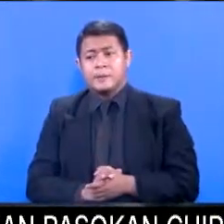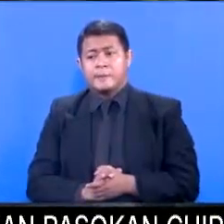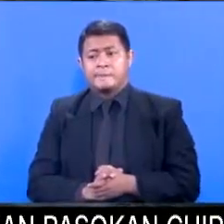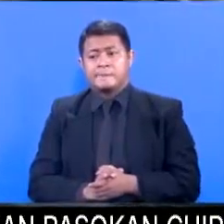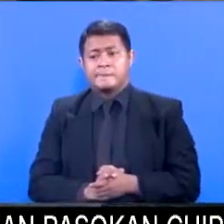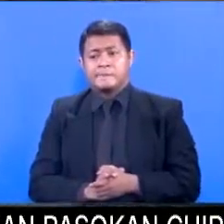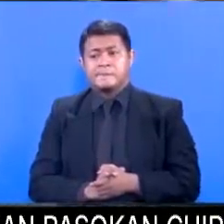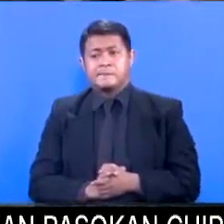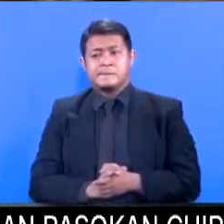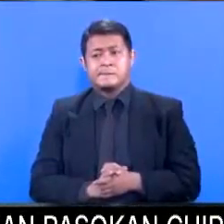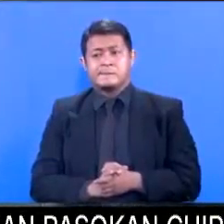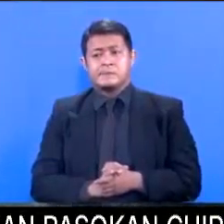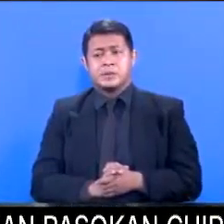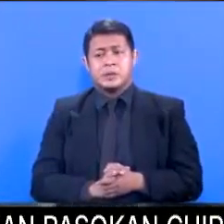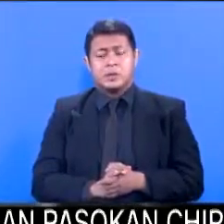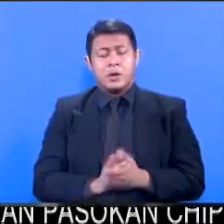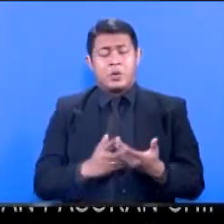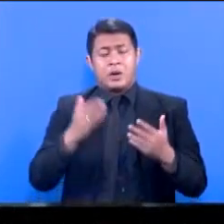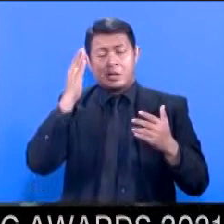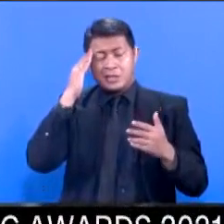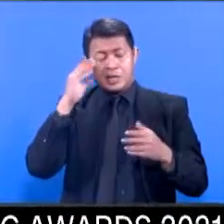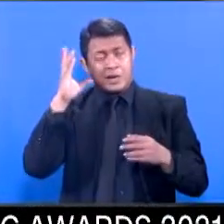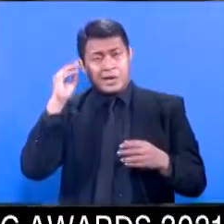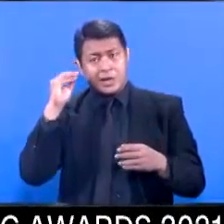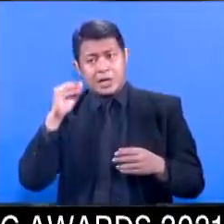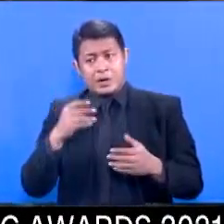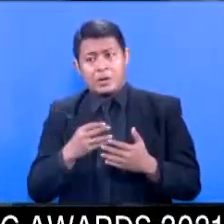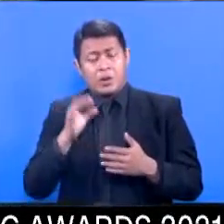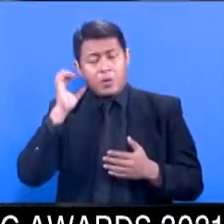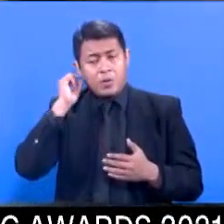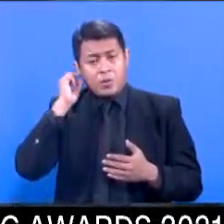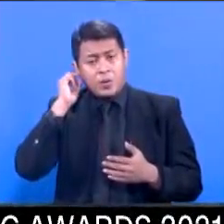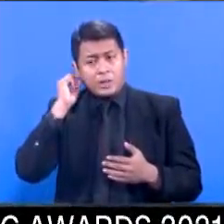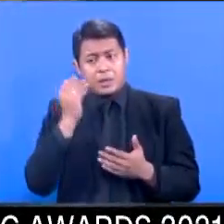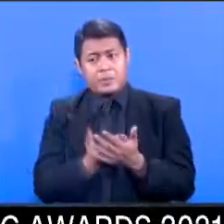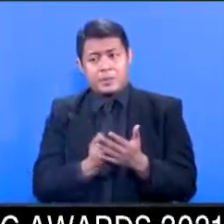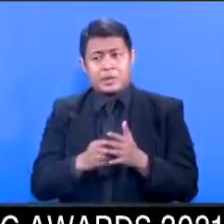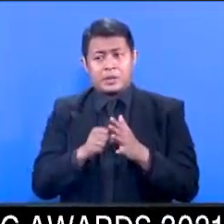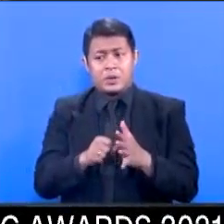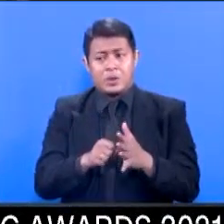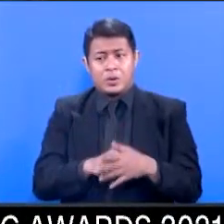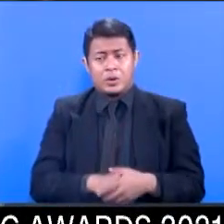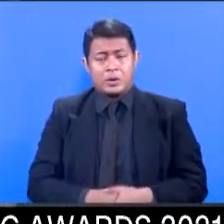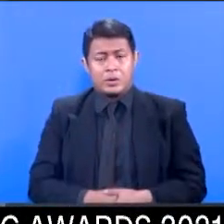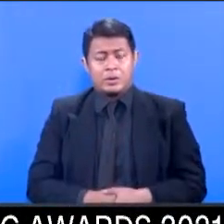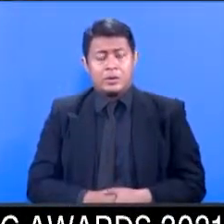ini. Kejadian ini diketahui warga setelah mendengar teriakan seorang wanita yang meminta pertolongan.